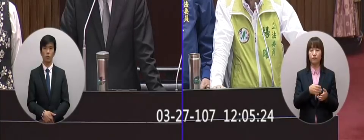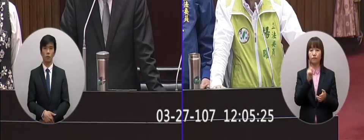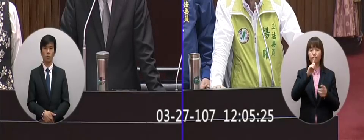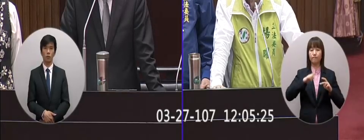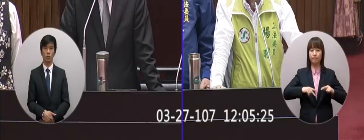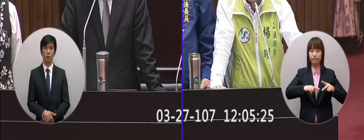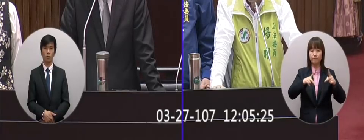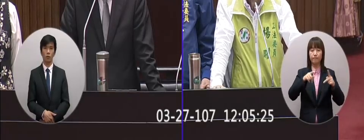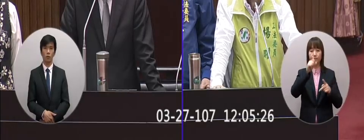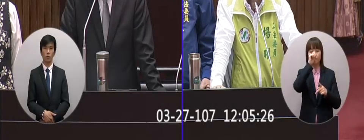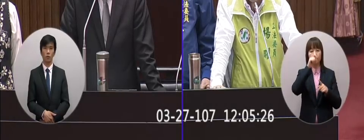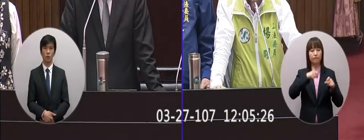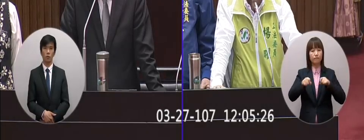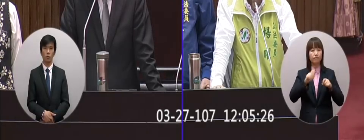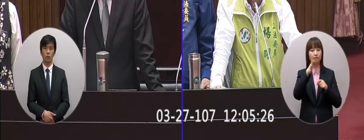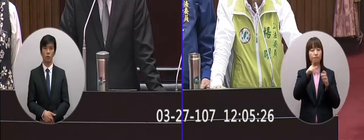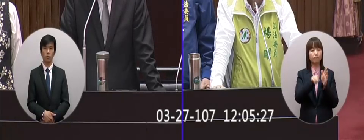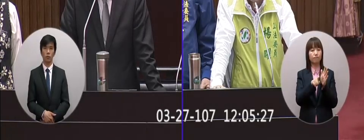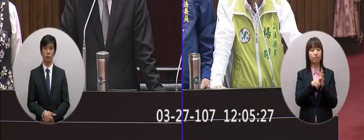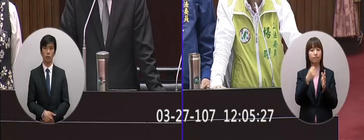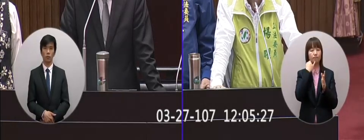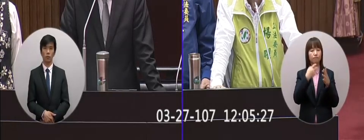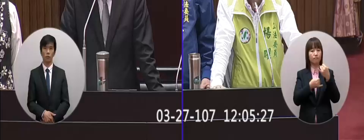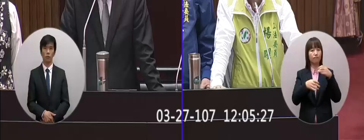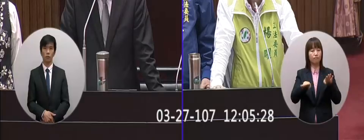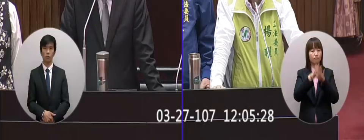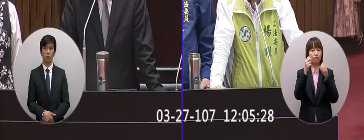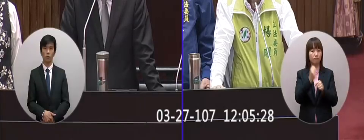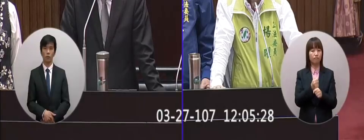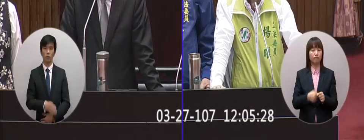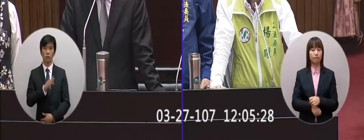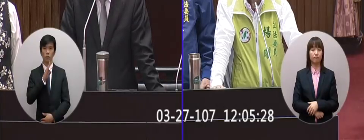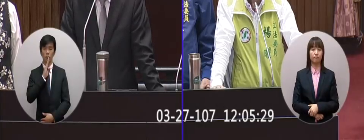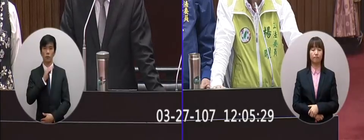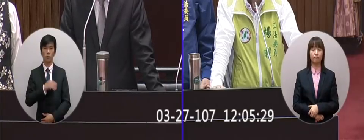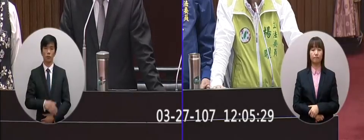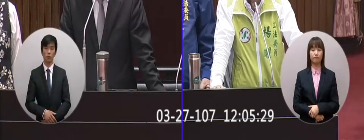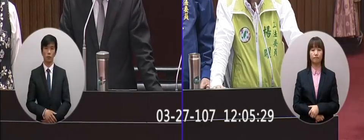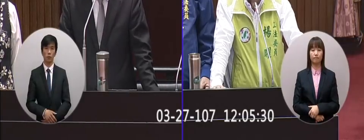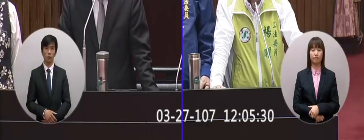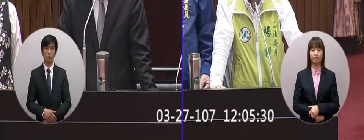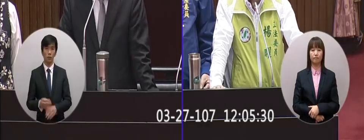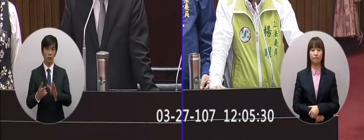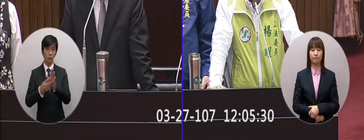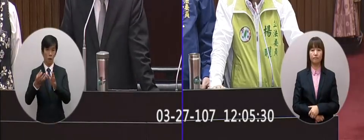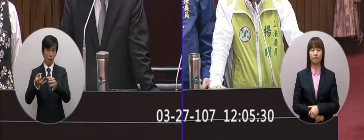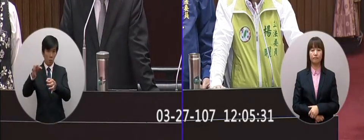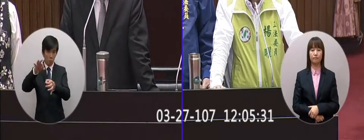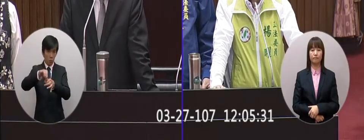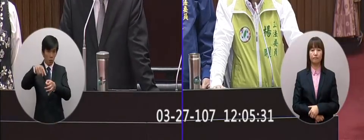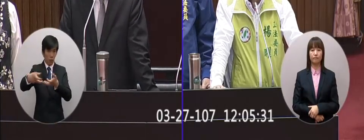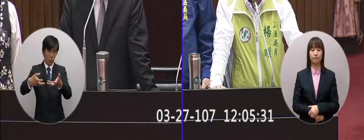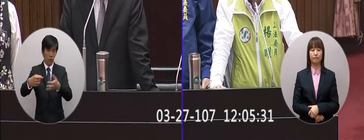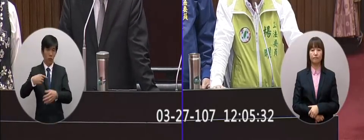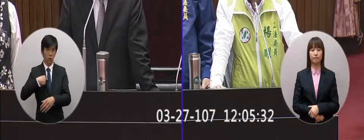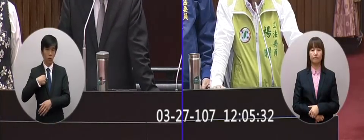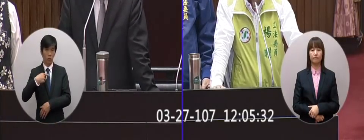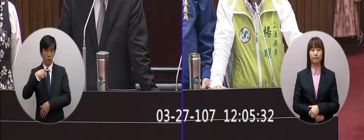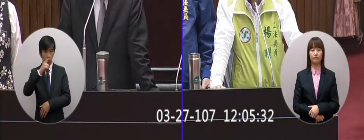有关改善的方案什么时候会实施？ 是啊、这个加级的部分呢、啊，除了我去澎